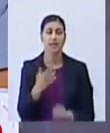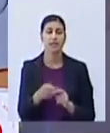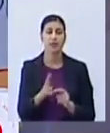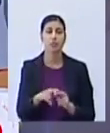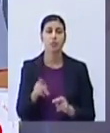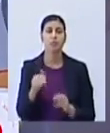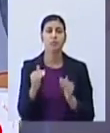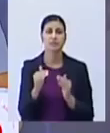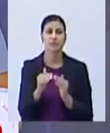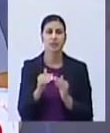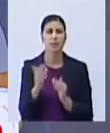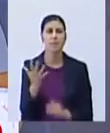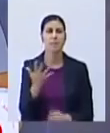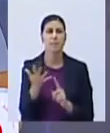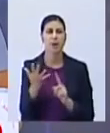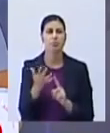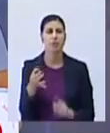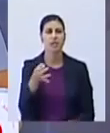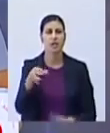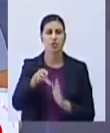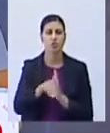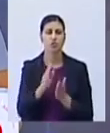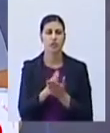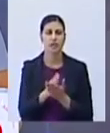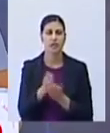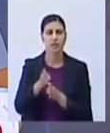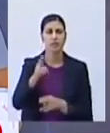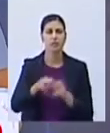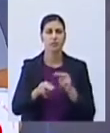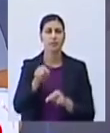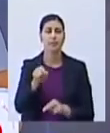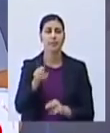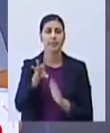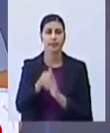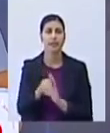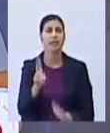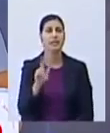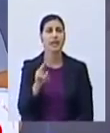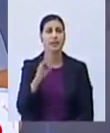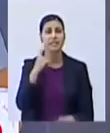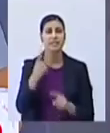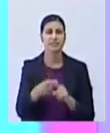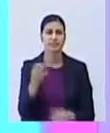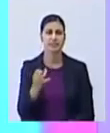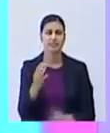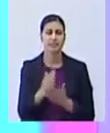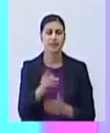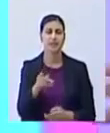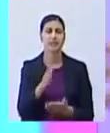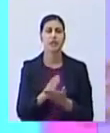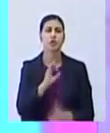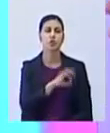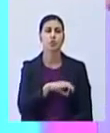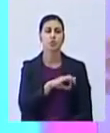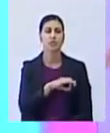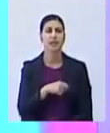კერძოდ იმ სახლში, რომელიც აი მეხუთე მიკრორაიონში მიმდინარეობს, ხო, მაღლი კორპუსის შენებლობა, იქ Narmania zmiš interesebia. Is ari juristi